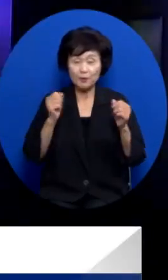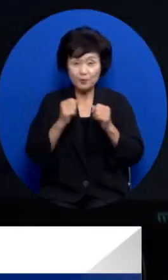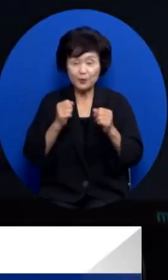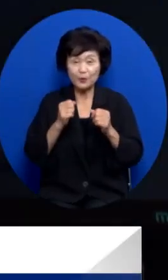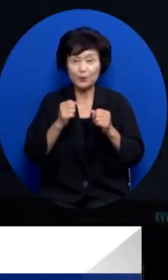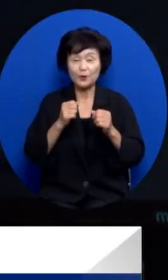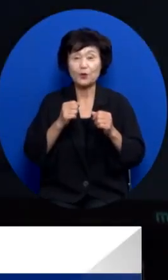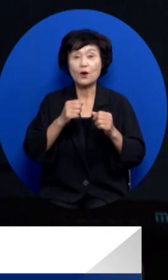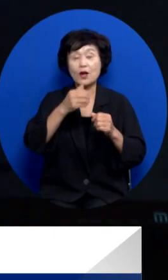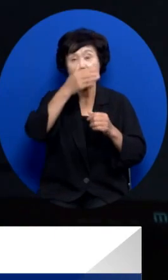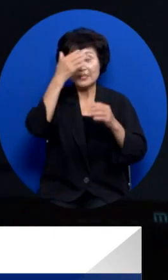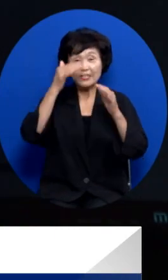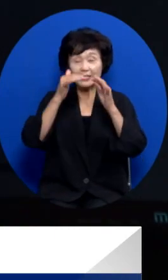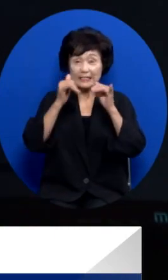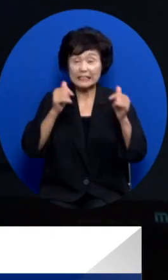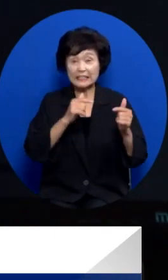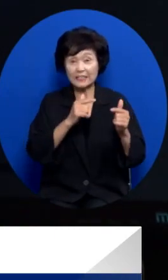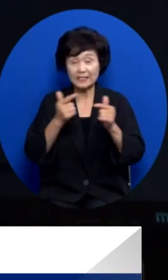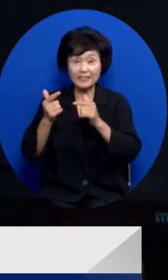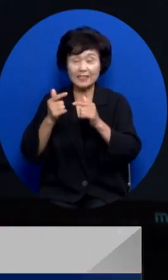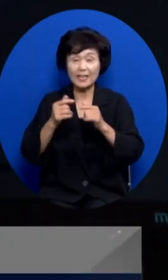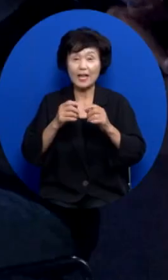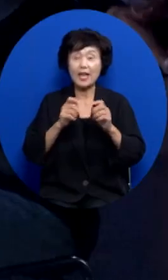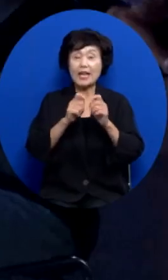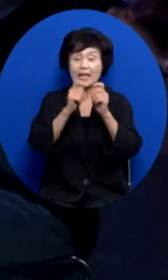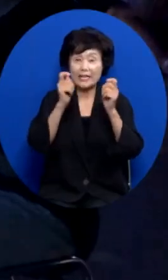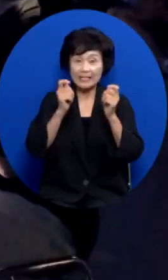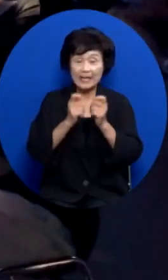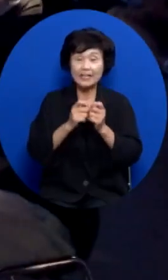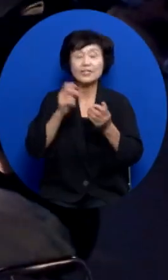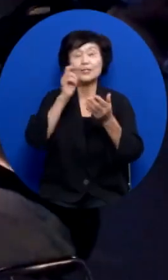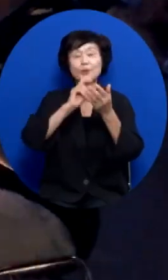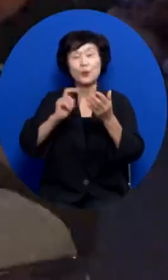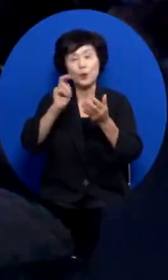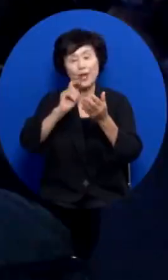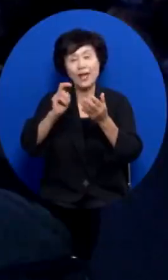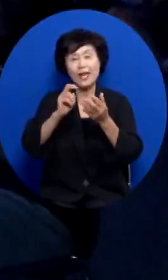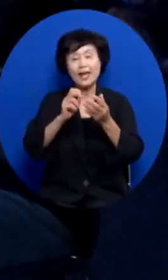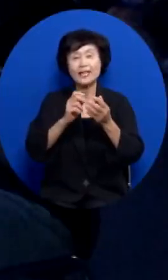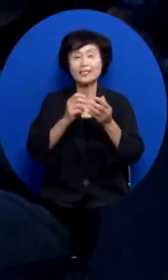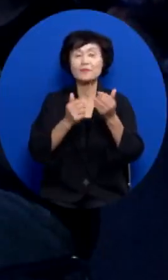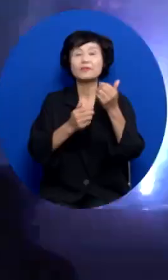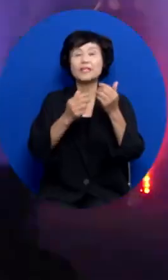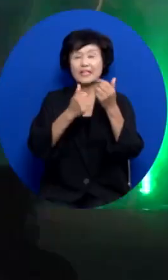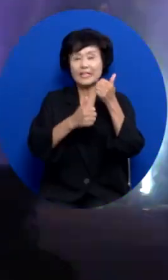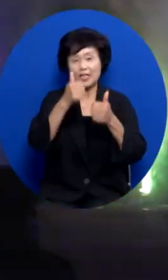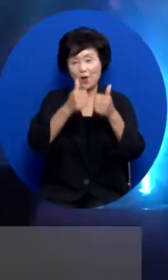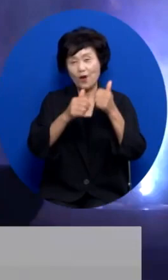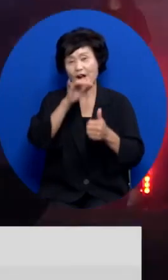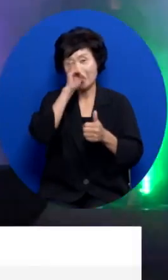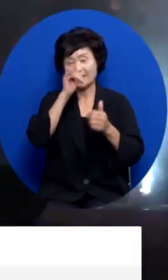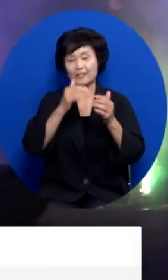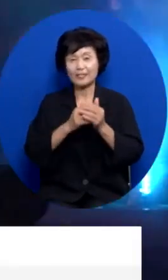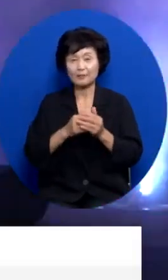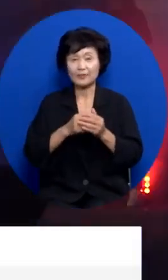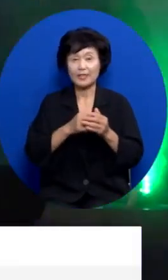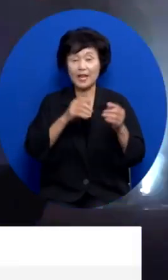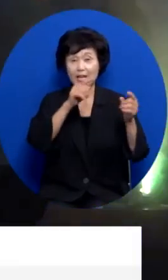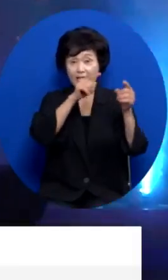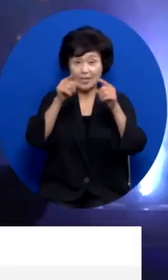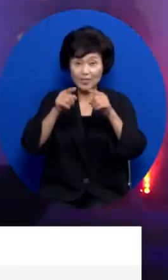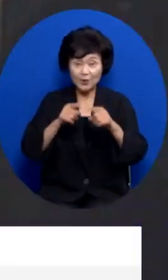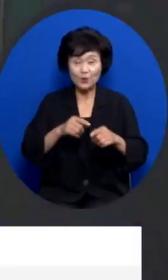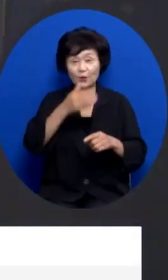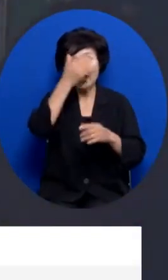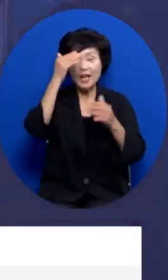경연대회 카르페디엠이 춘천 성도교회에서 열렸습니다. 사단법인 즐거운 동행이 주최한 대회는 전국의 청소년